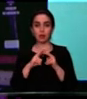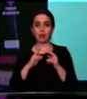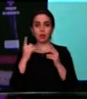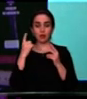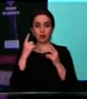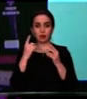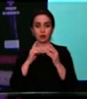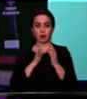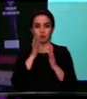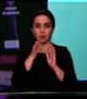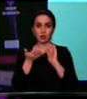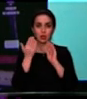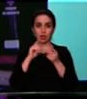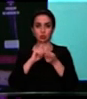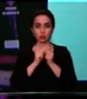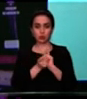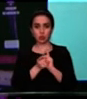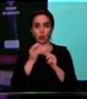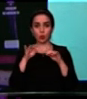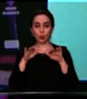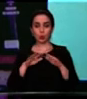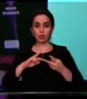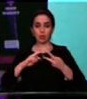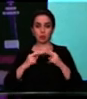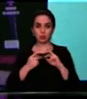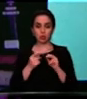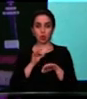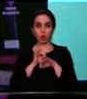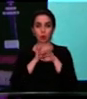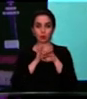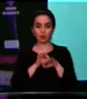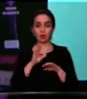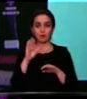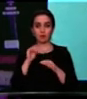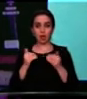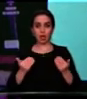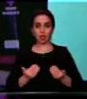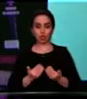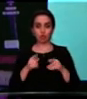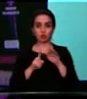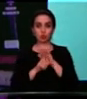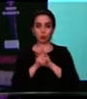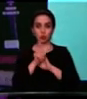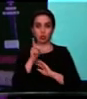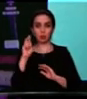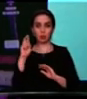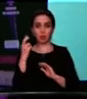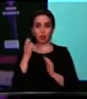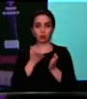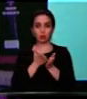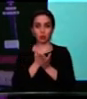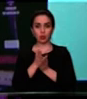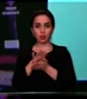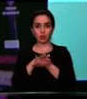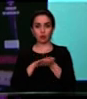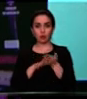evolyutsiyaning biologik evolyutsiyaga o'rin almashishiga olib keldi. Va hayot shundan boshlab biologik yo'l bilan